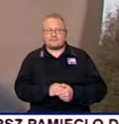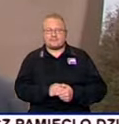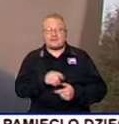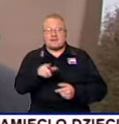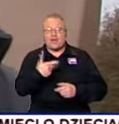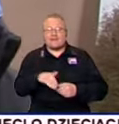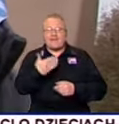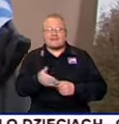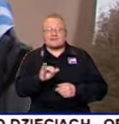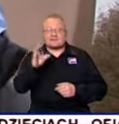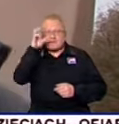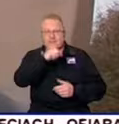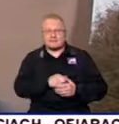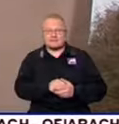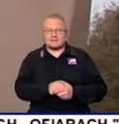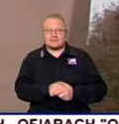Tego się nie da zapomnieć.